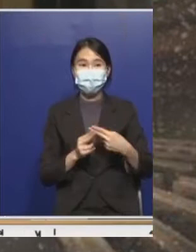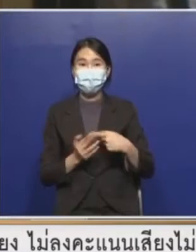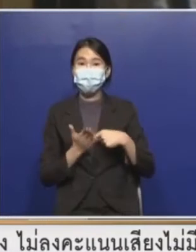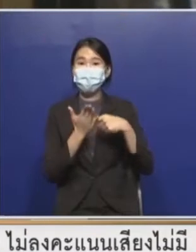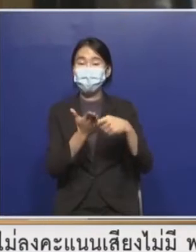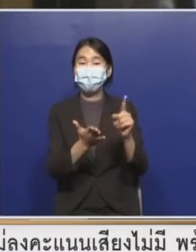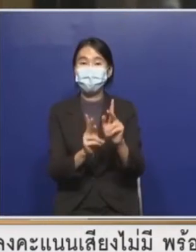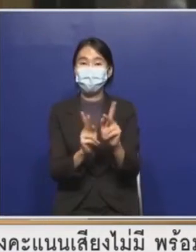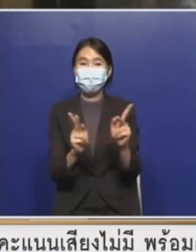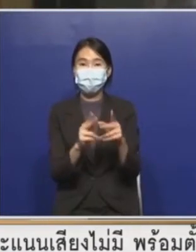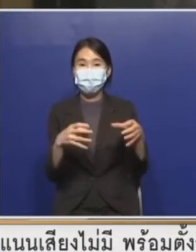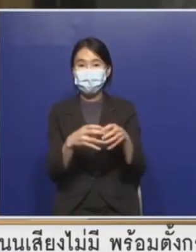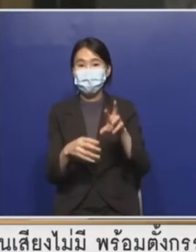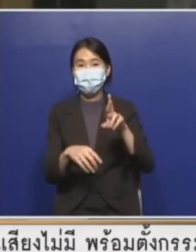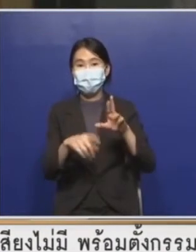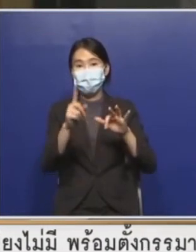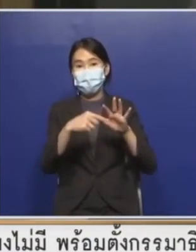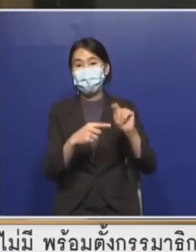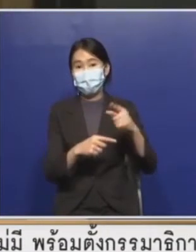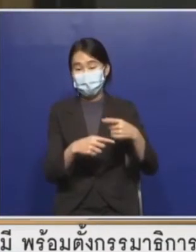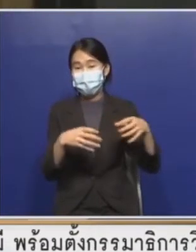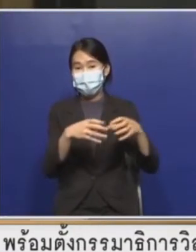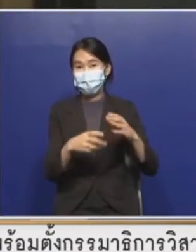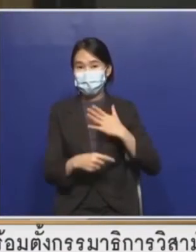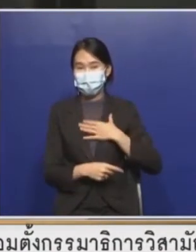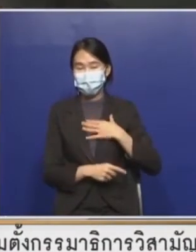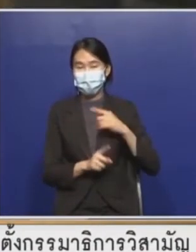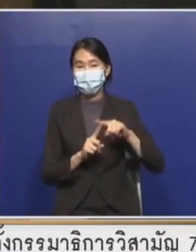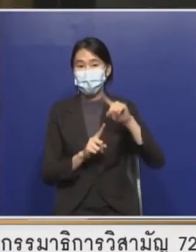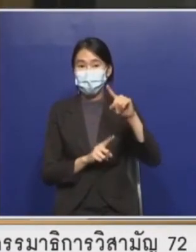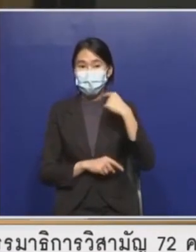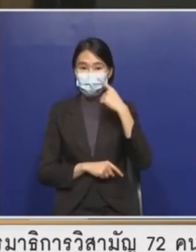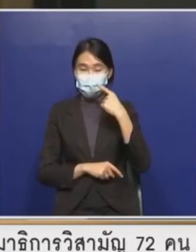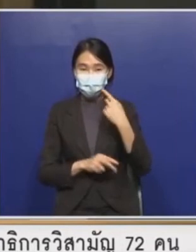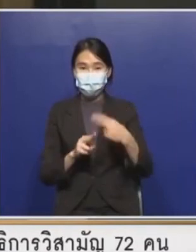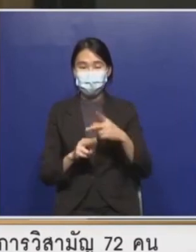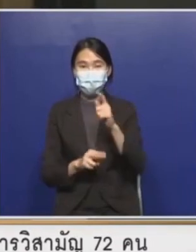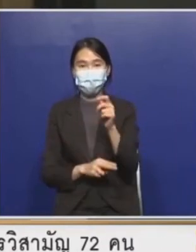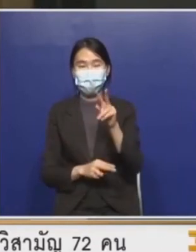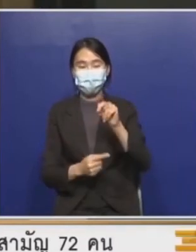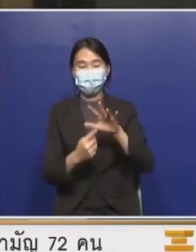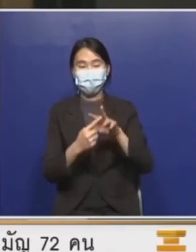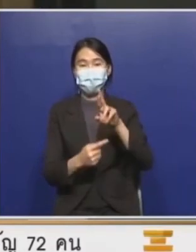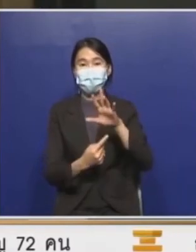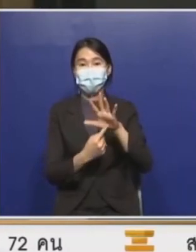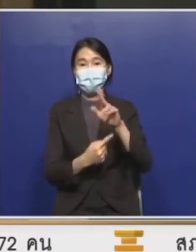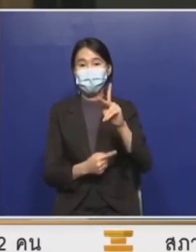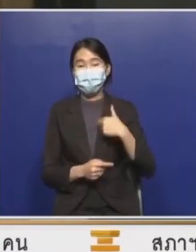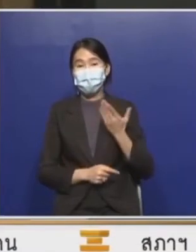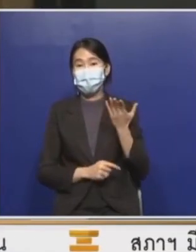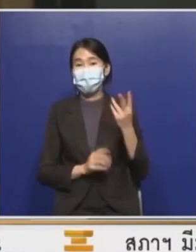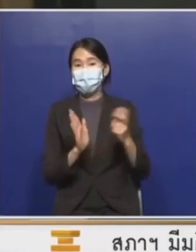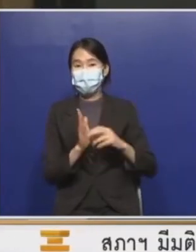อคณะกรรมการในส่วนของพรรคชาติไทยพัฒนาจำนวน1ท่านคือนายอนุรักษ์จุลีมาศขอผู้รับรองด้วย